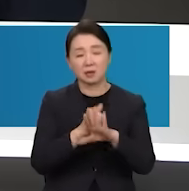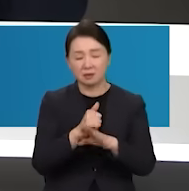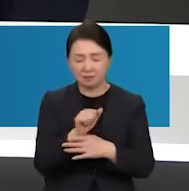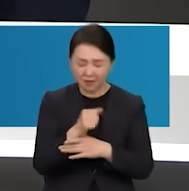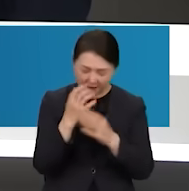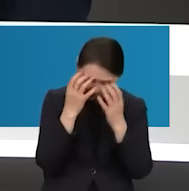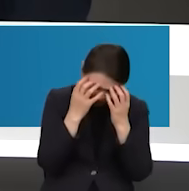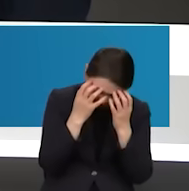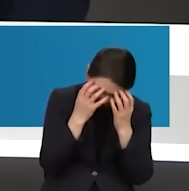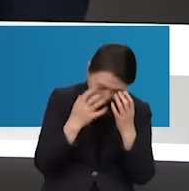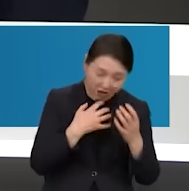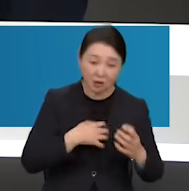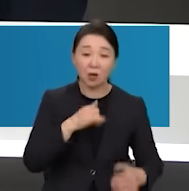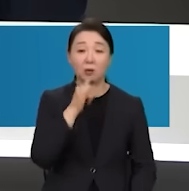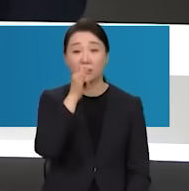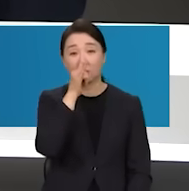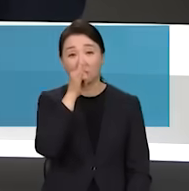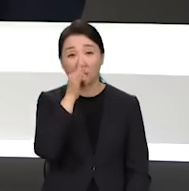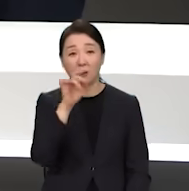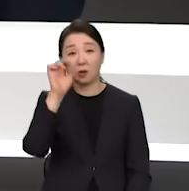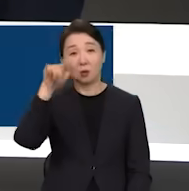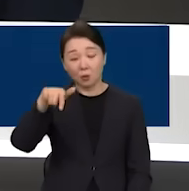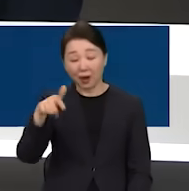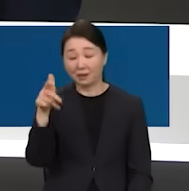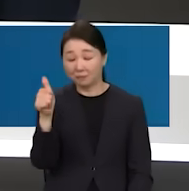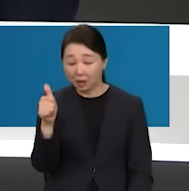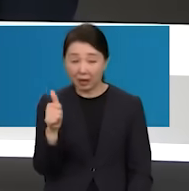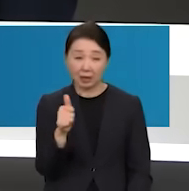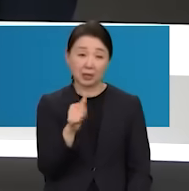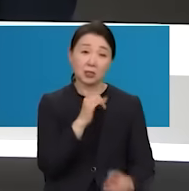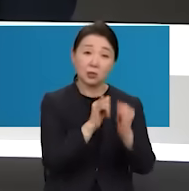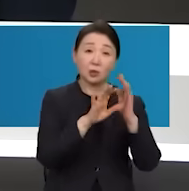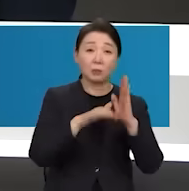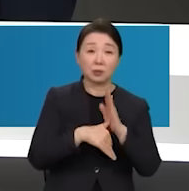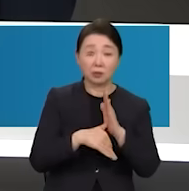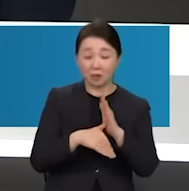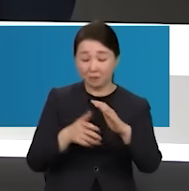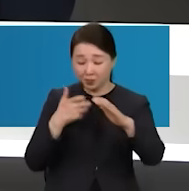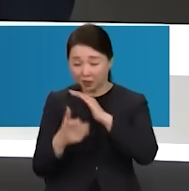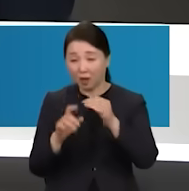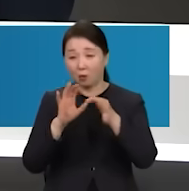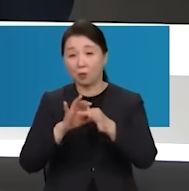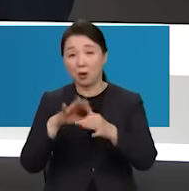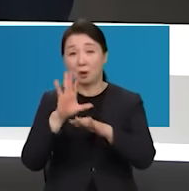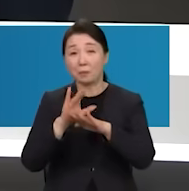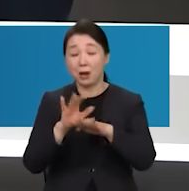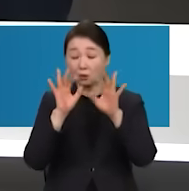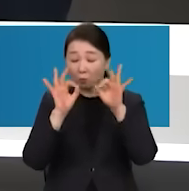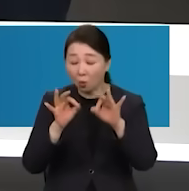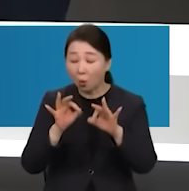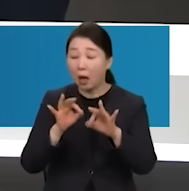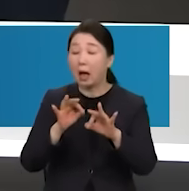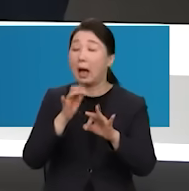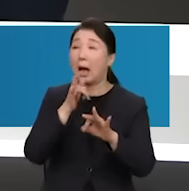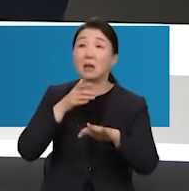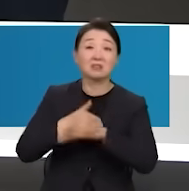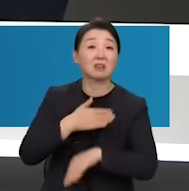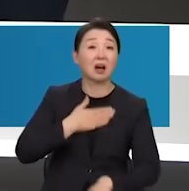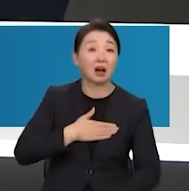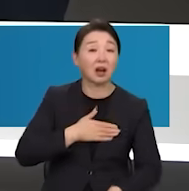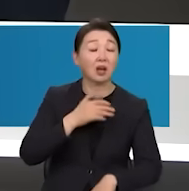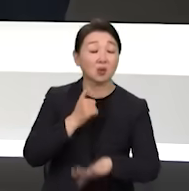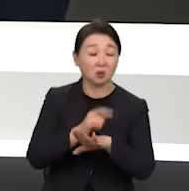괴로워했다는 겁니다. 곽 사령관은 야당 의원과의 인터뷰에서 계엄 발령 사실을 방송을 보고 뒤늦게 알았다고 말한 바가 있어서